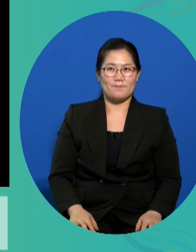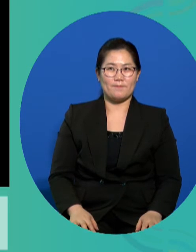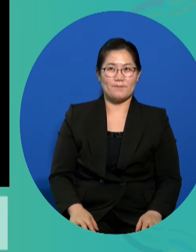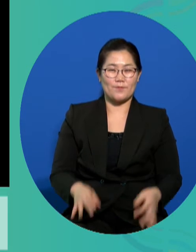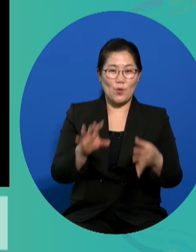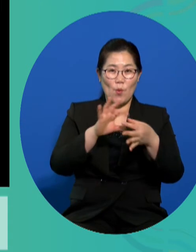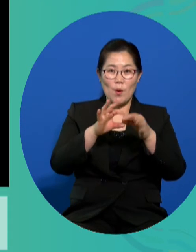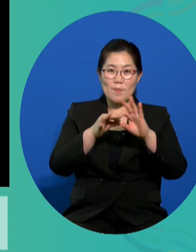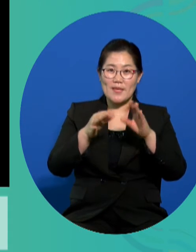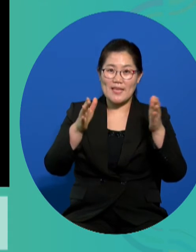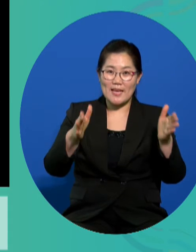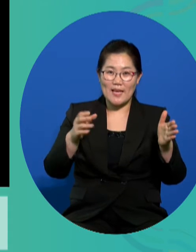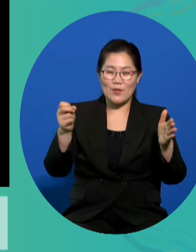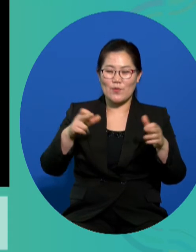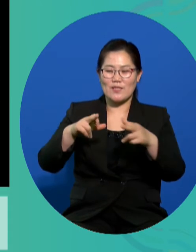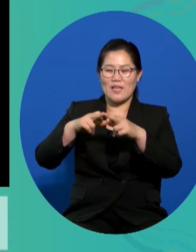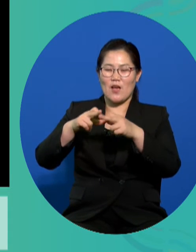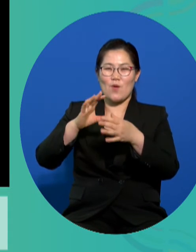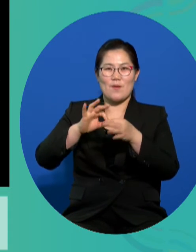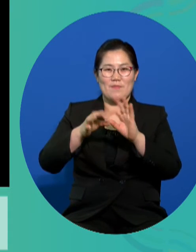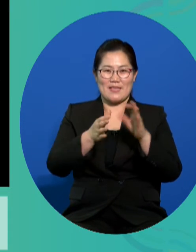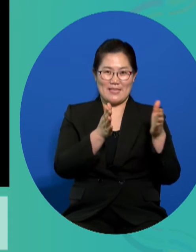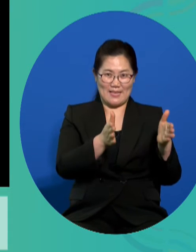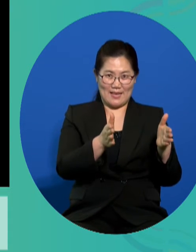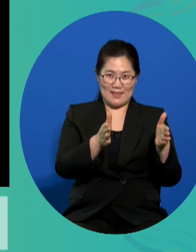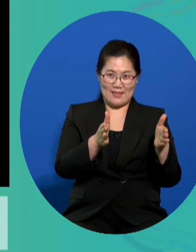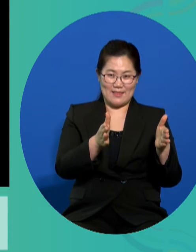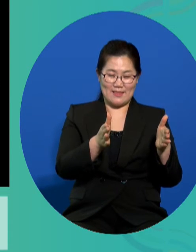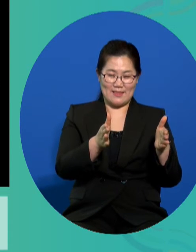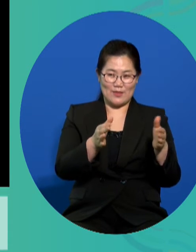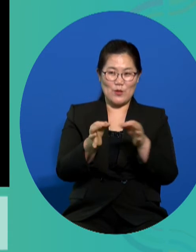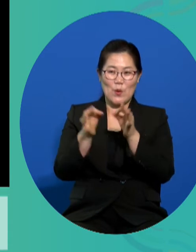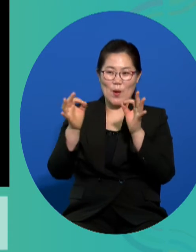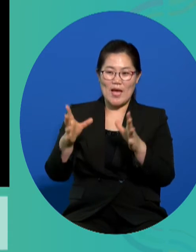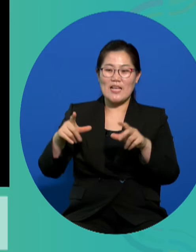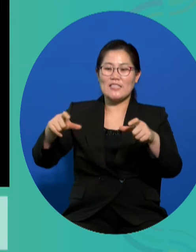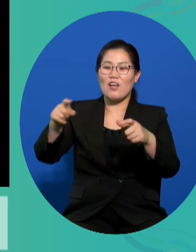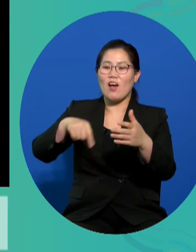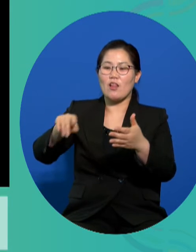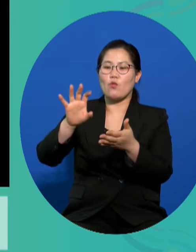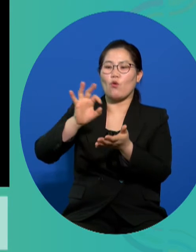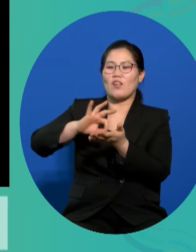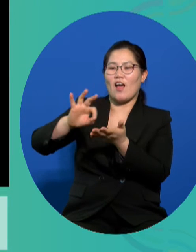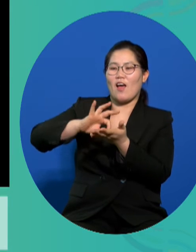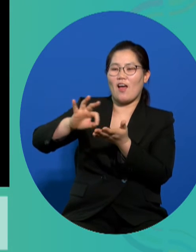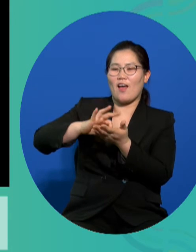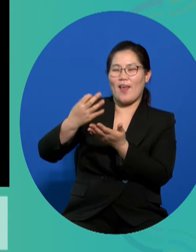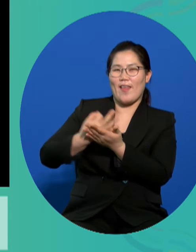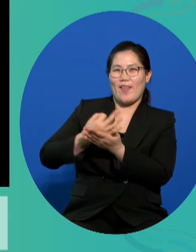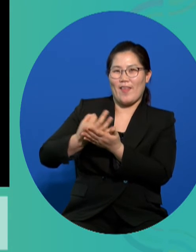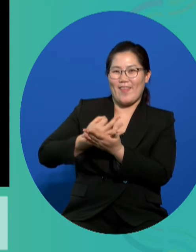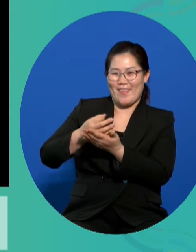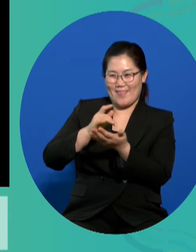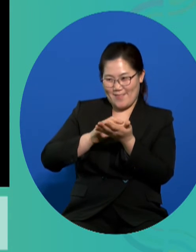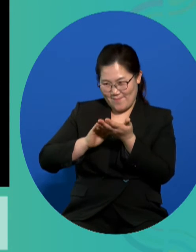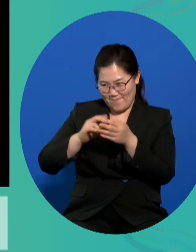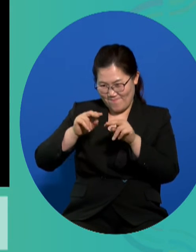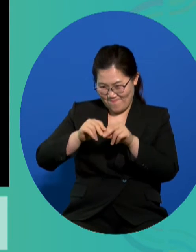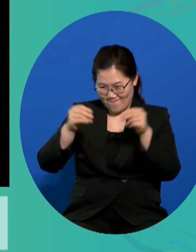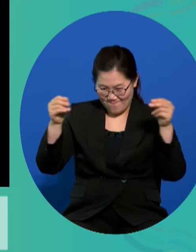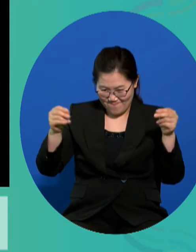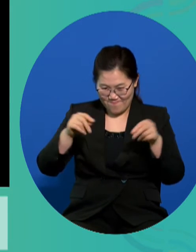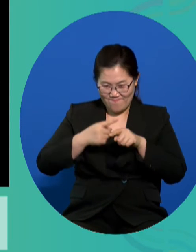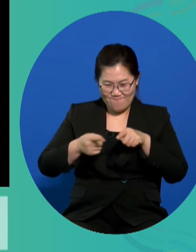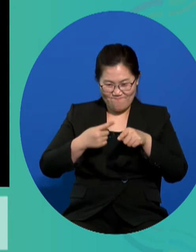올림픽 기간하고 패럴림픽 기간에 지역에 얼마만큼 소비가 일어났는지 사실 뭐 이거를 산업연관표나